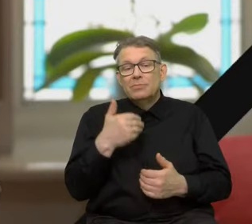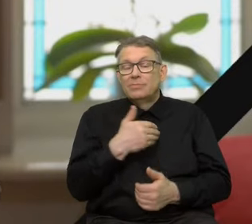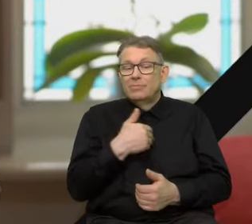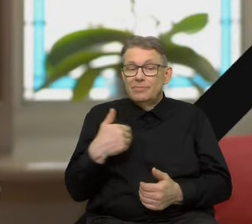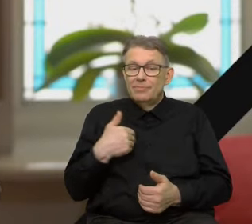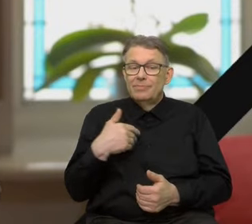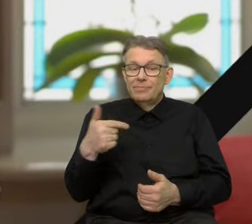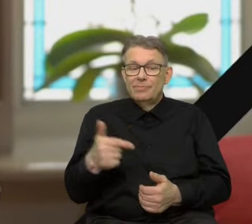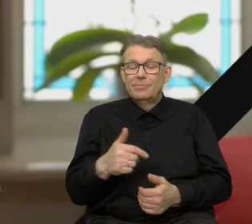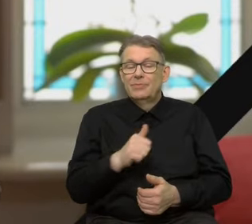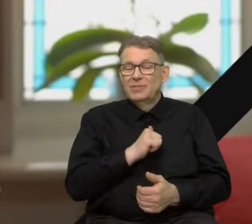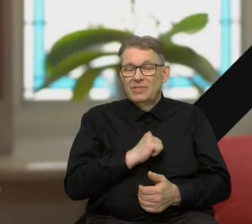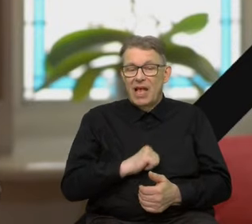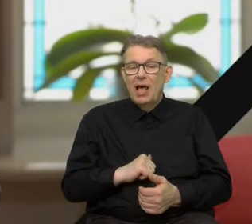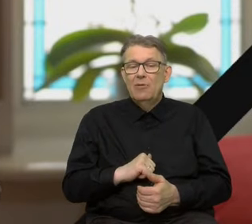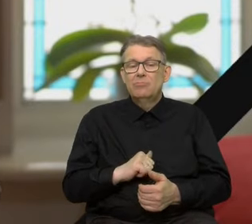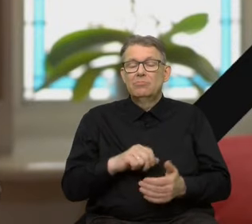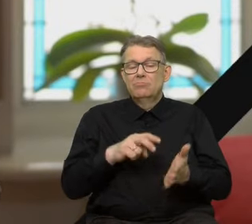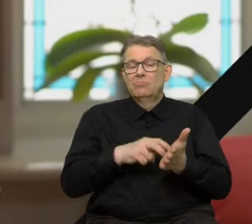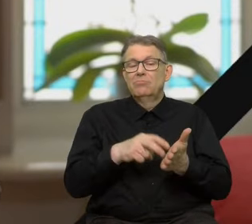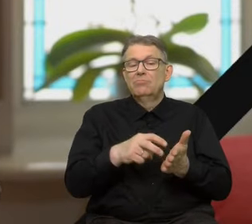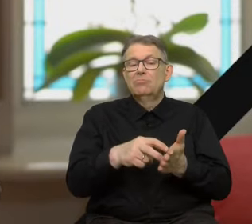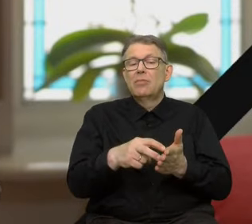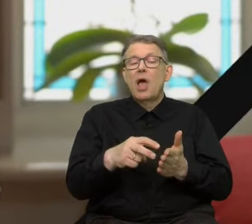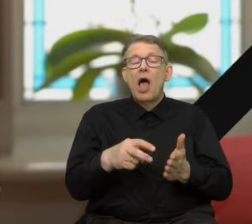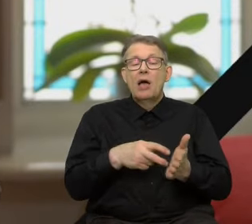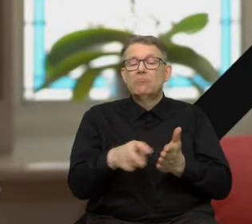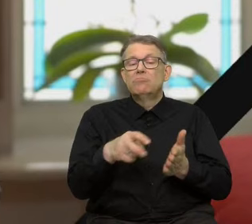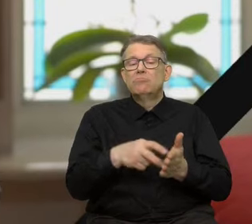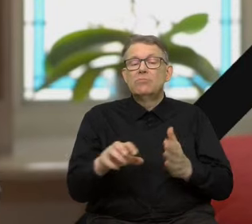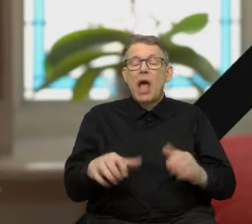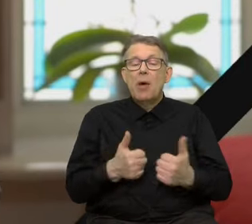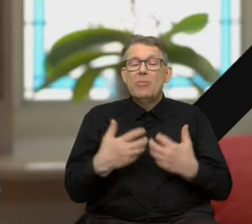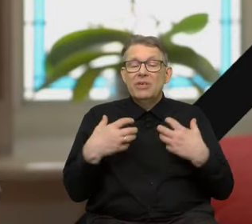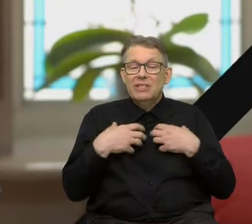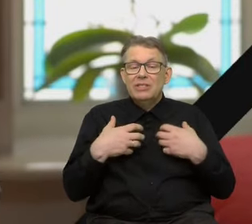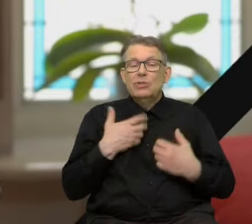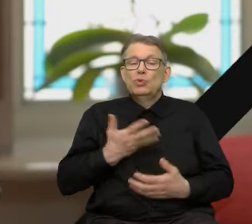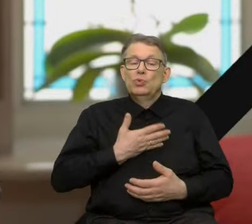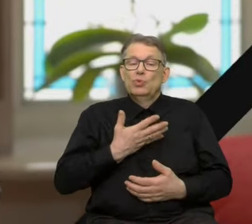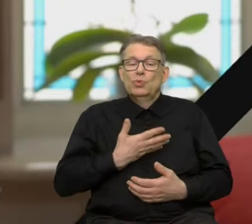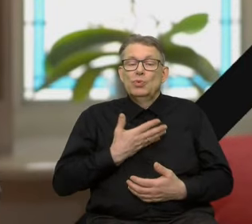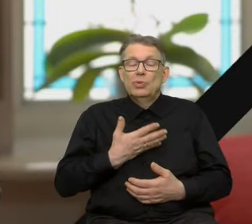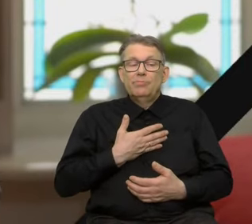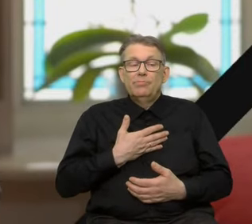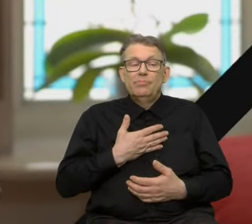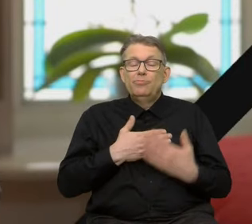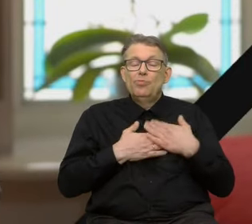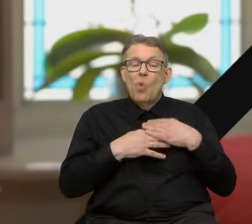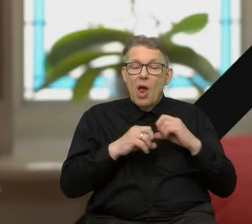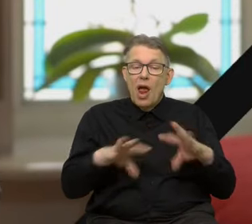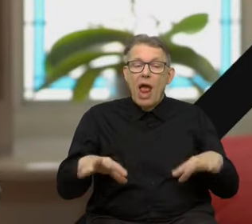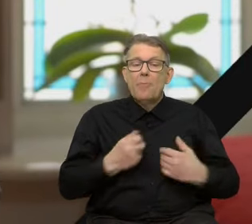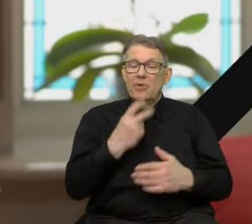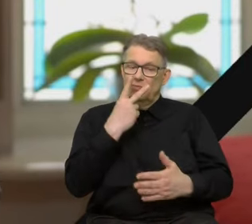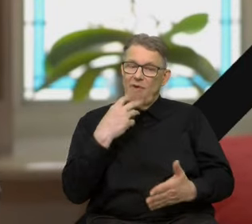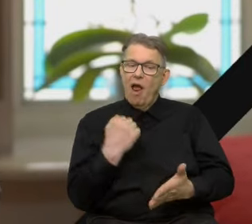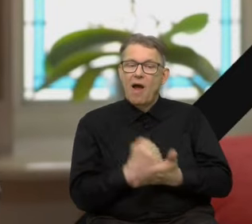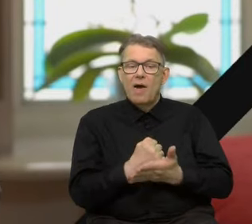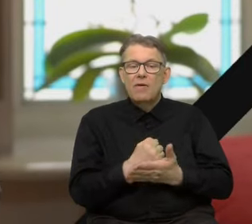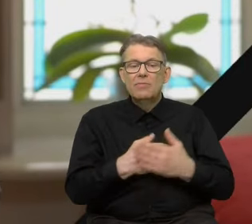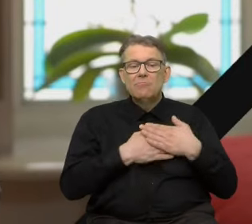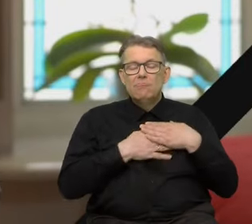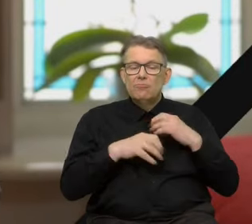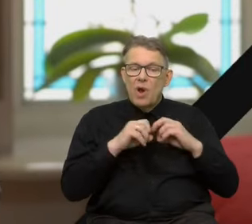sami kroczyć, żeby żyć w tej atmosferze miłosierdzia, żeby świadczyć miłosierdzie,